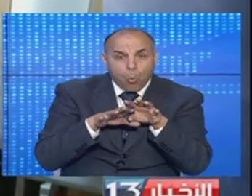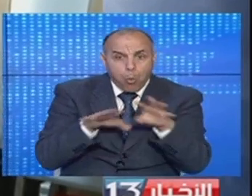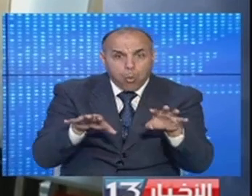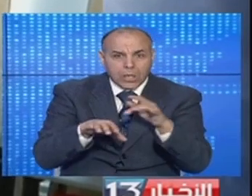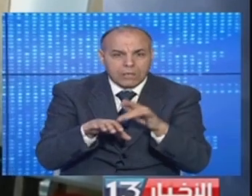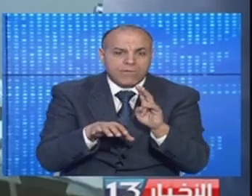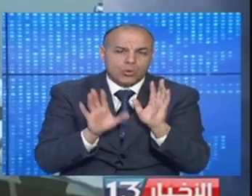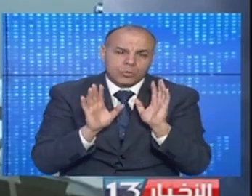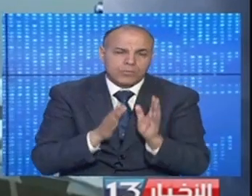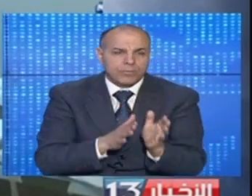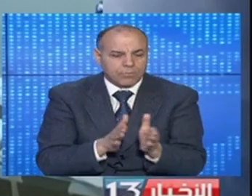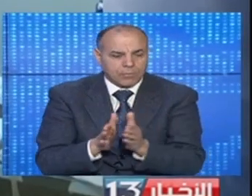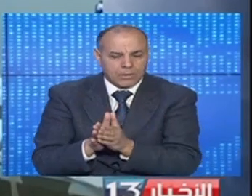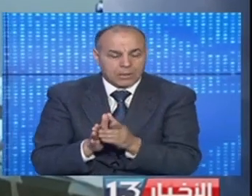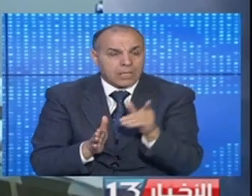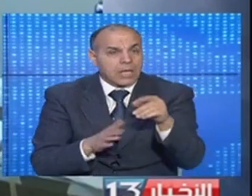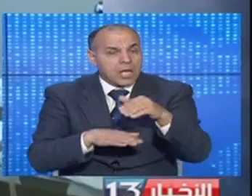الفيروس